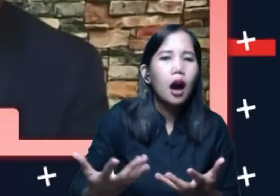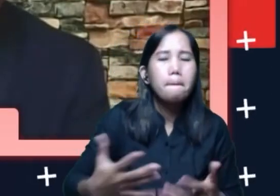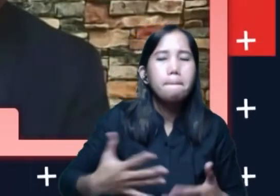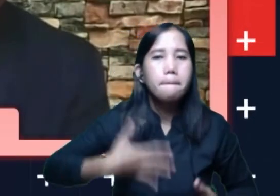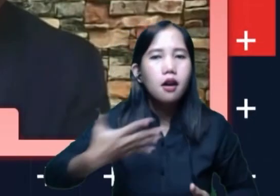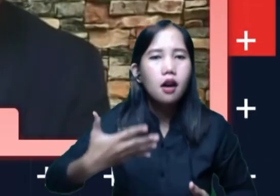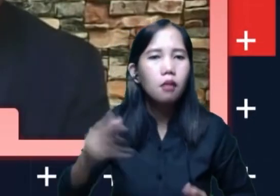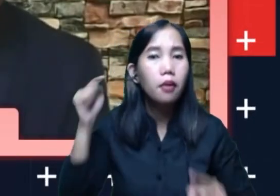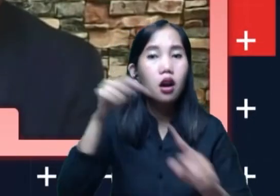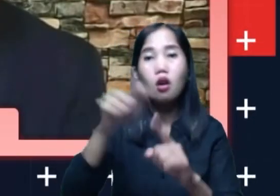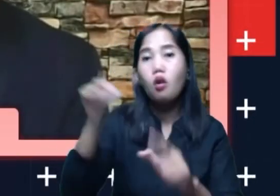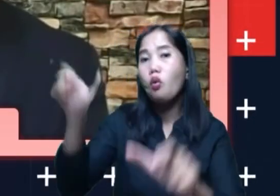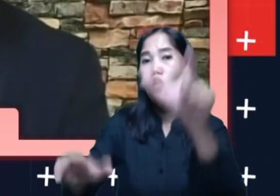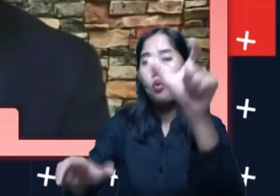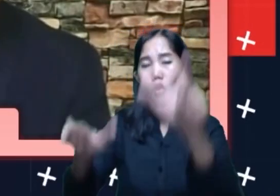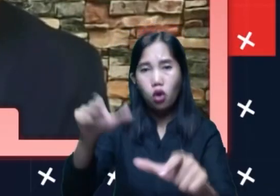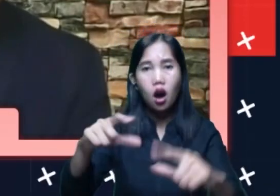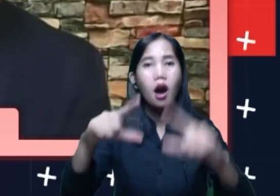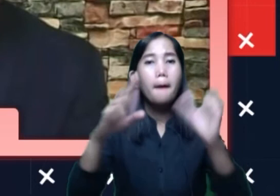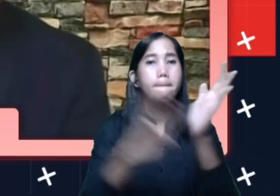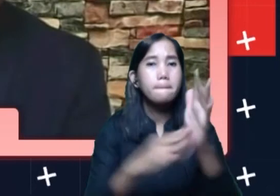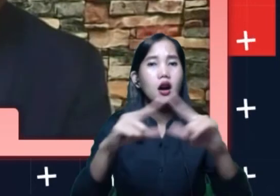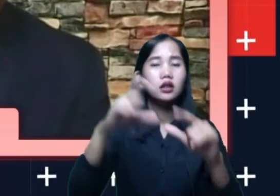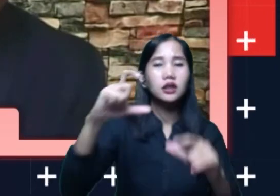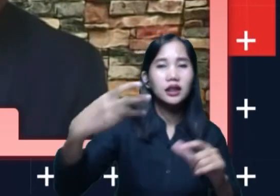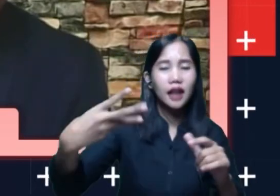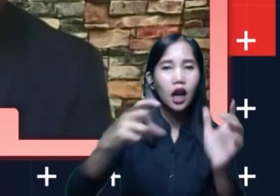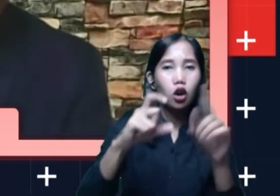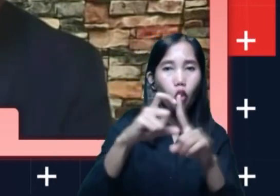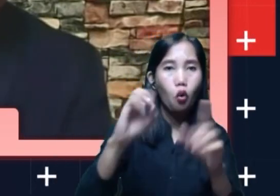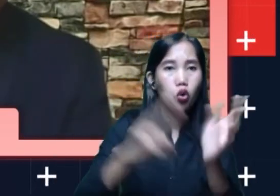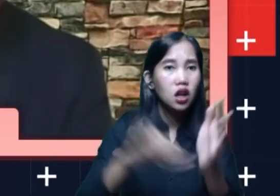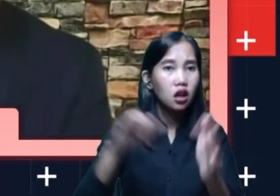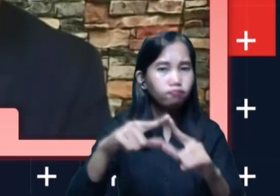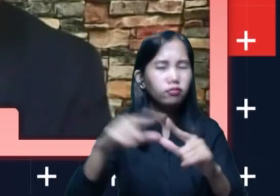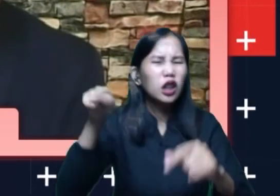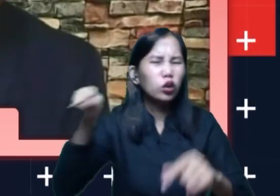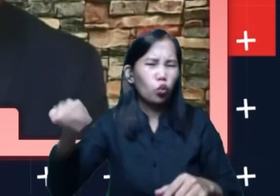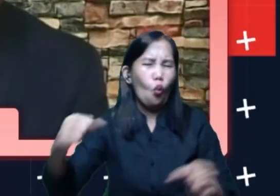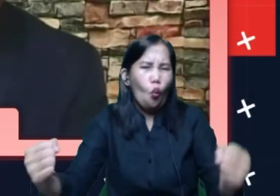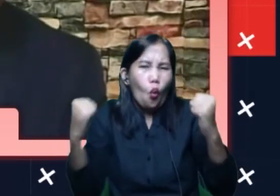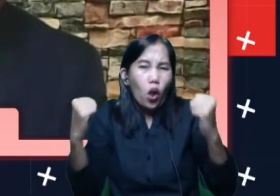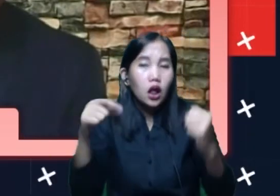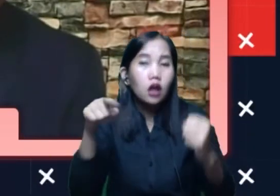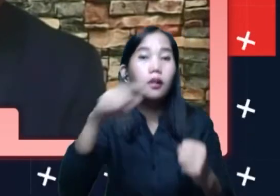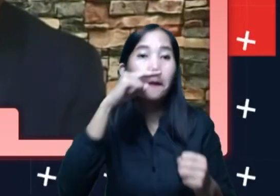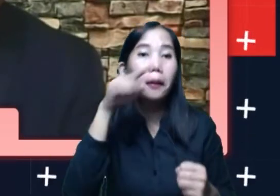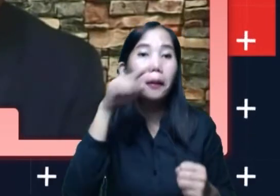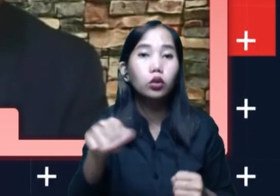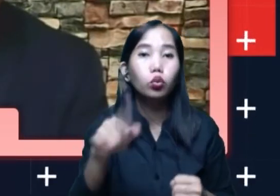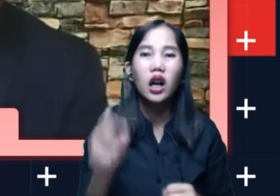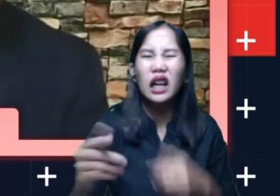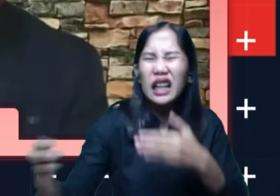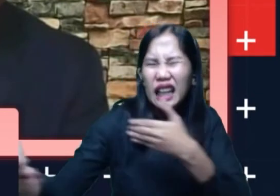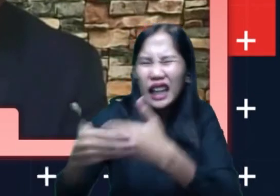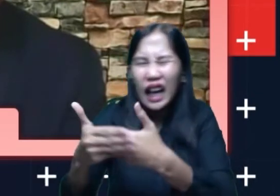siap sedia sejak tahun yang lampau. Ayat yang keempat, supaya apabila orang-orang Makedonia datang bersama-sama